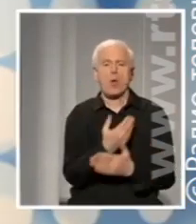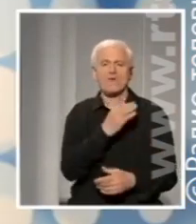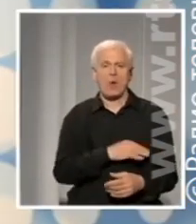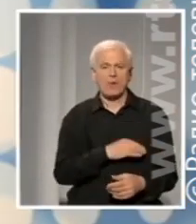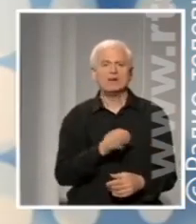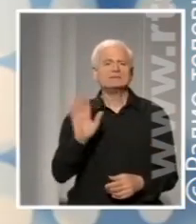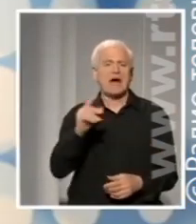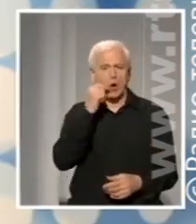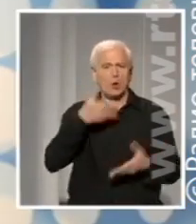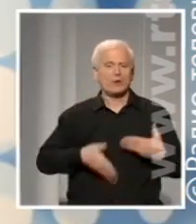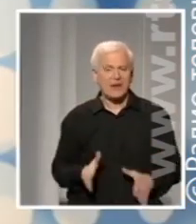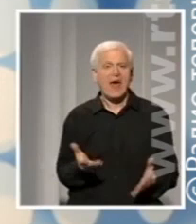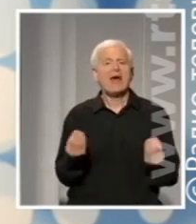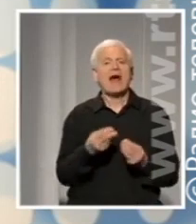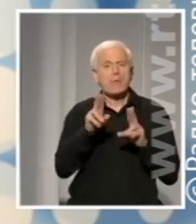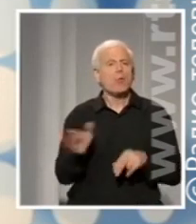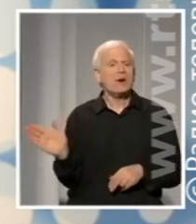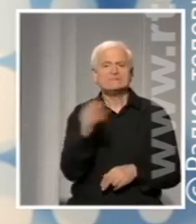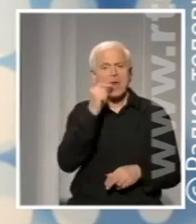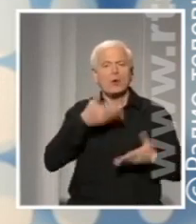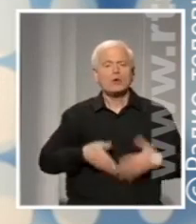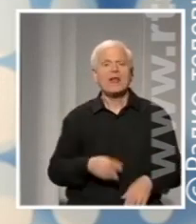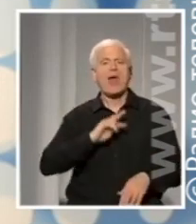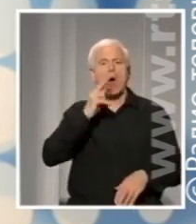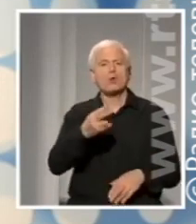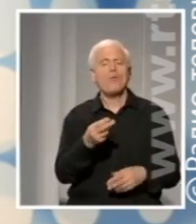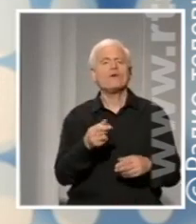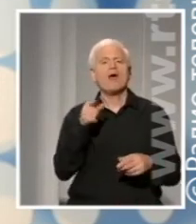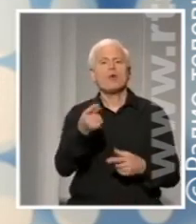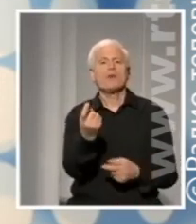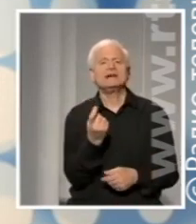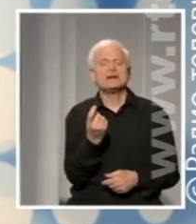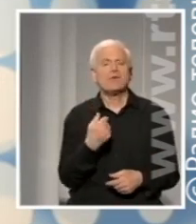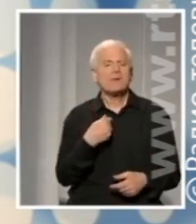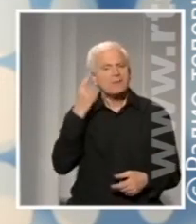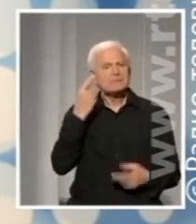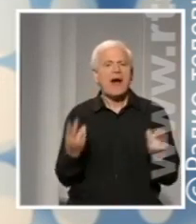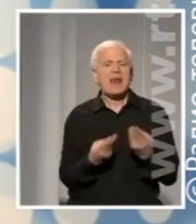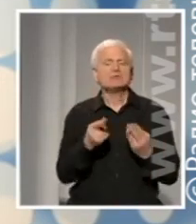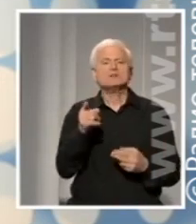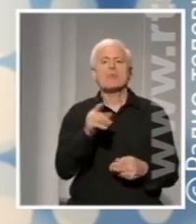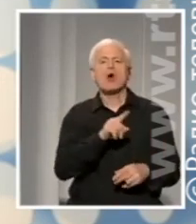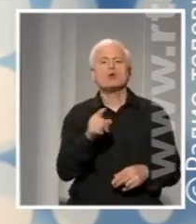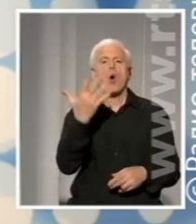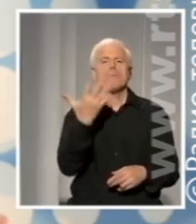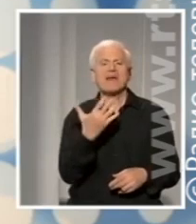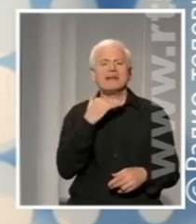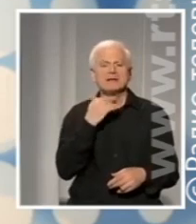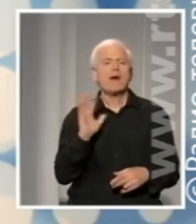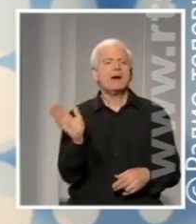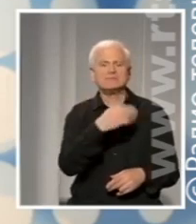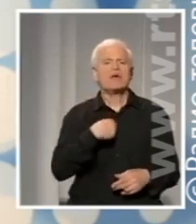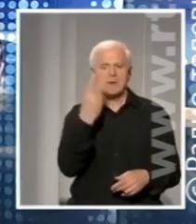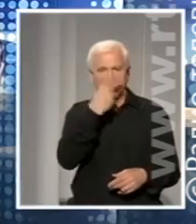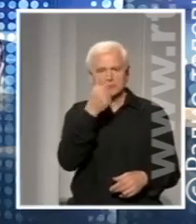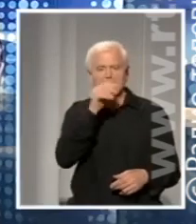obaveza za roditelje. Da li će moći svi roditelji da odgovore tom izazovu? Nekako mi se čini da ćemo lakše sa onima do petog razreda gde mi svi razumemo šta